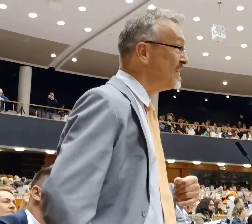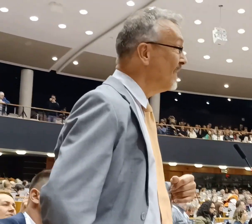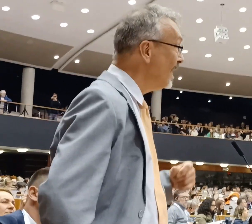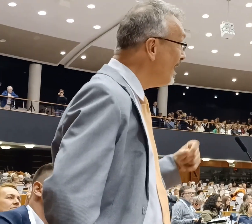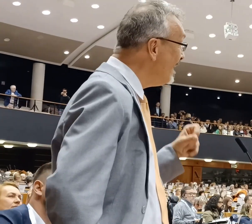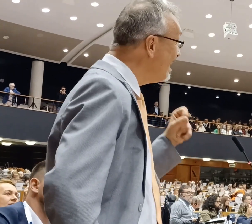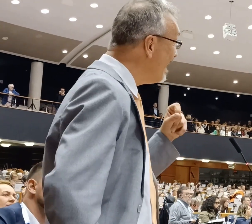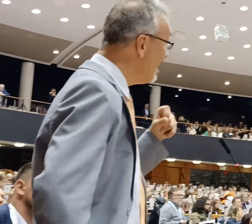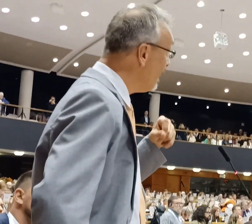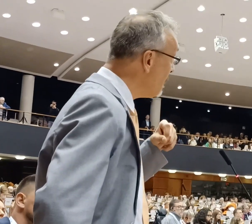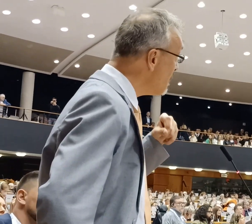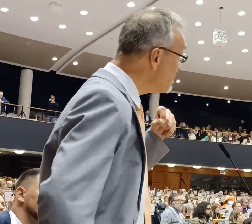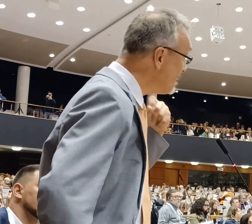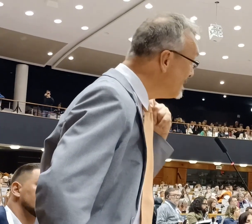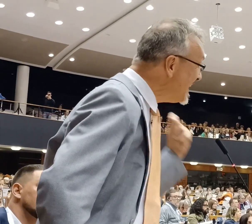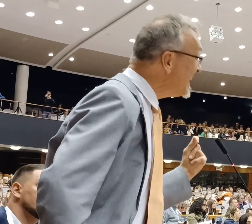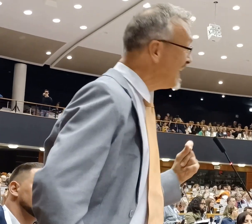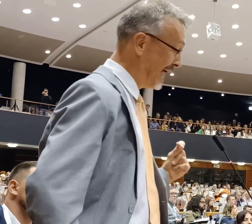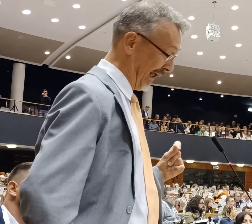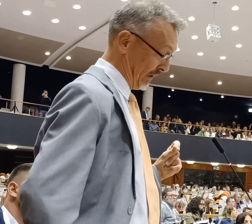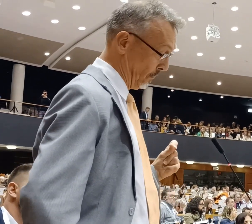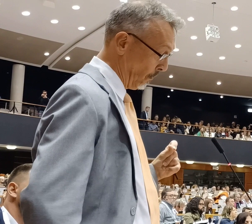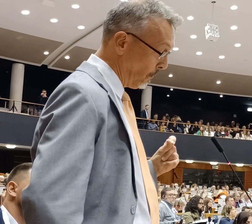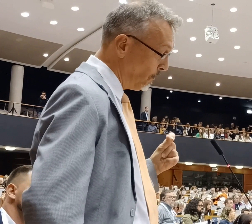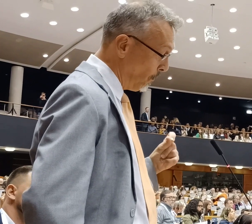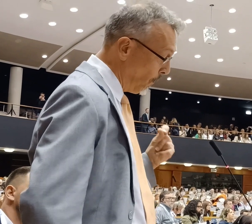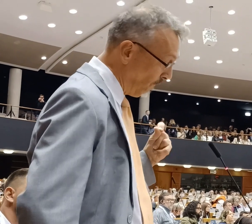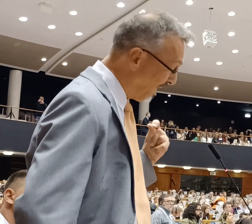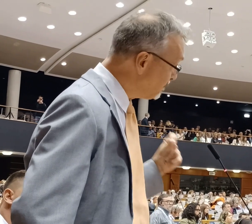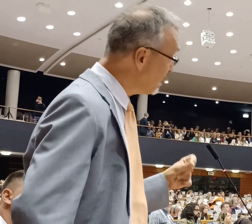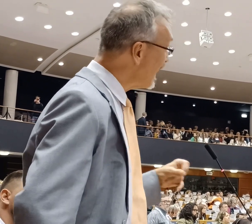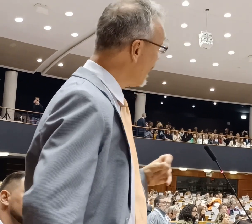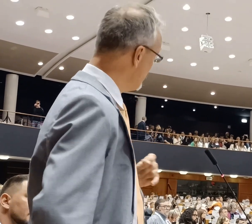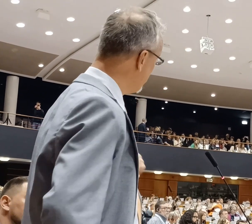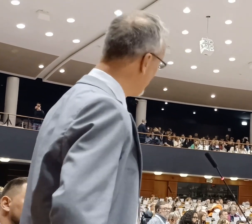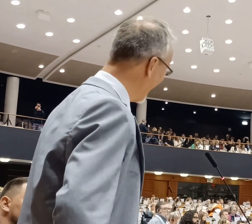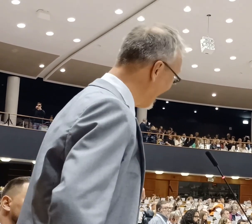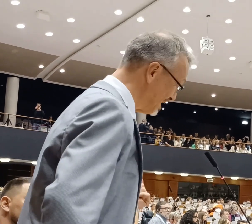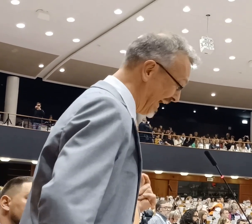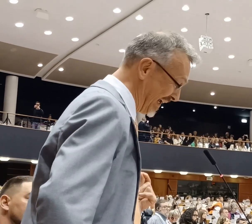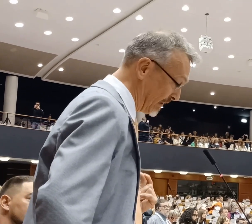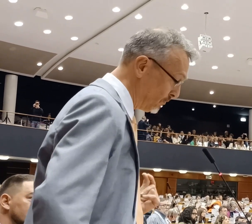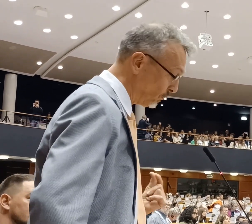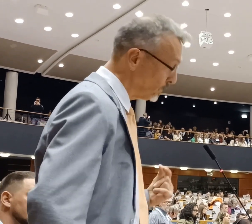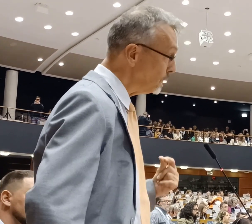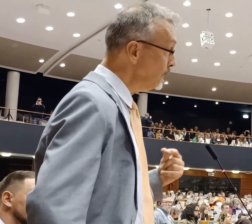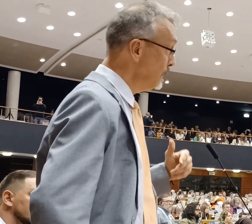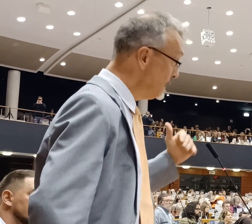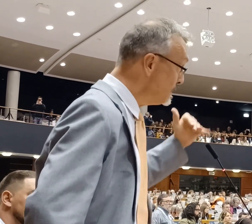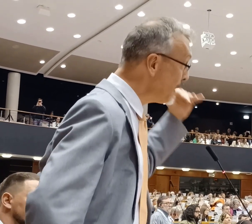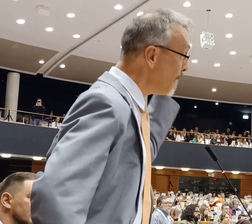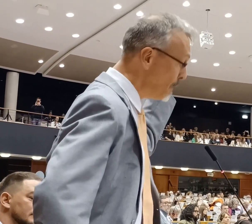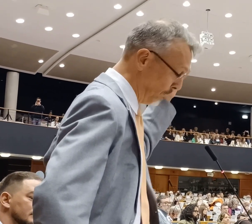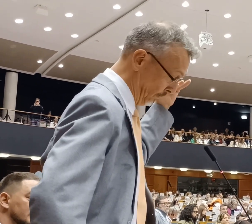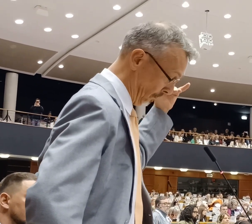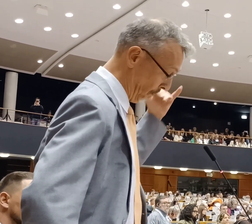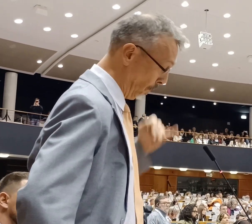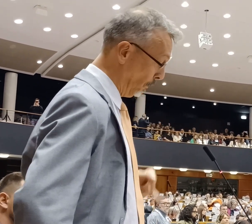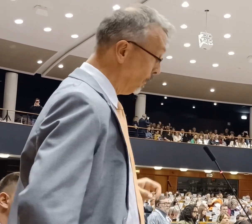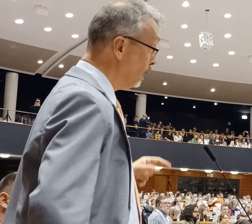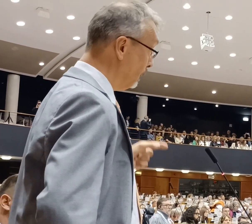ist es, die Verbindlichkeit der Vorgaben von Barrierefreiheit zu